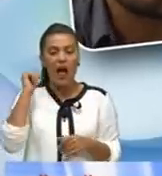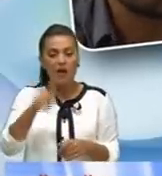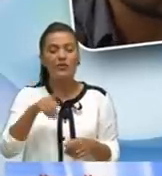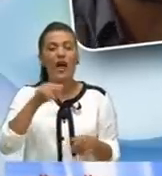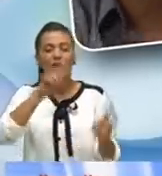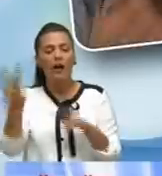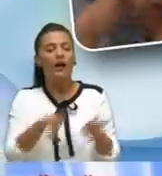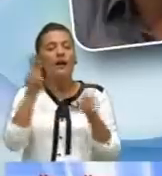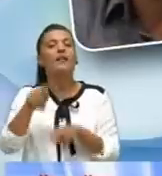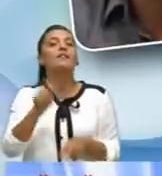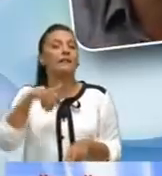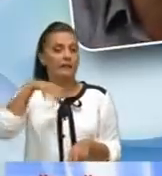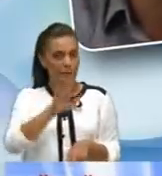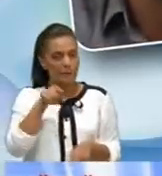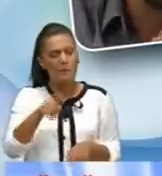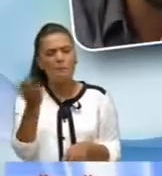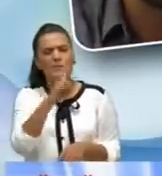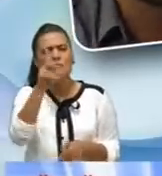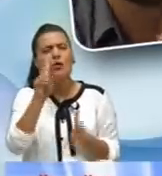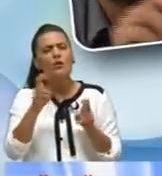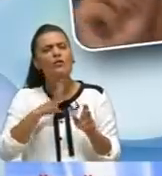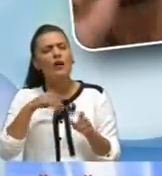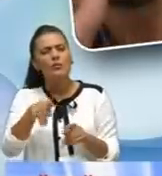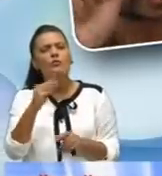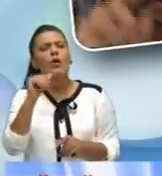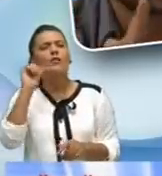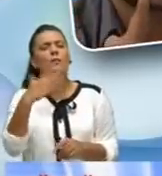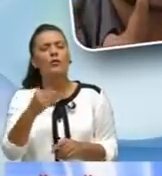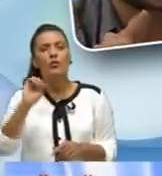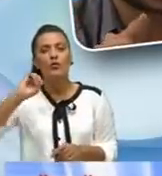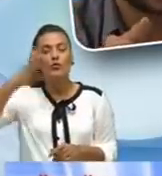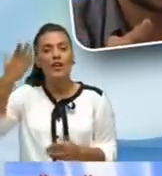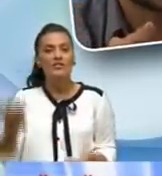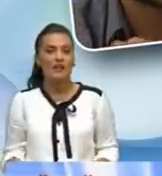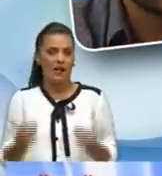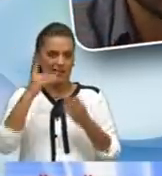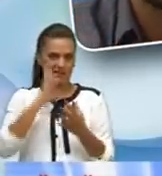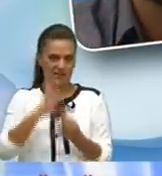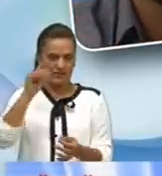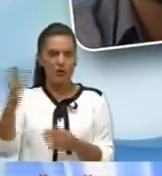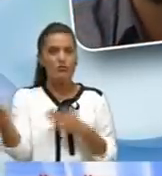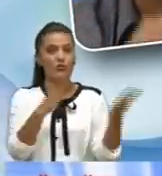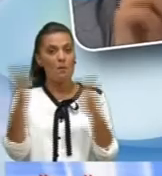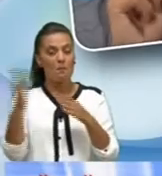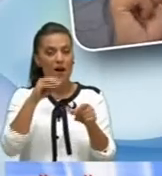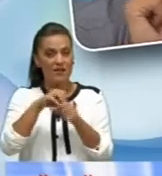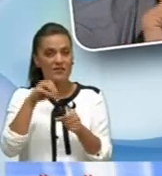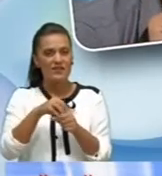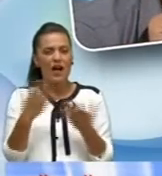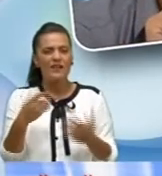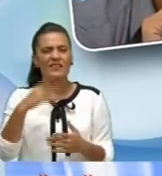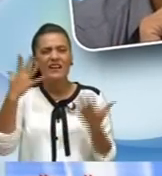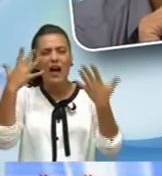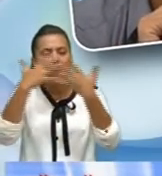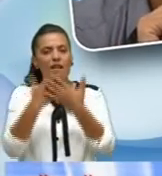rutinden geçmeyebiliriz. Ama başka bir konu var burada çok önemli olan. Güneşle uyanırken kişiler, sonbaharda artık